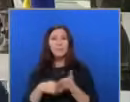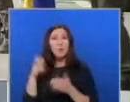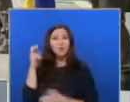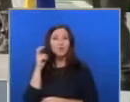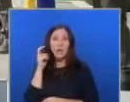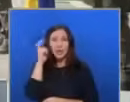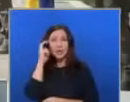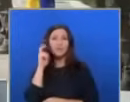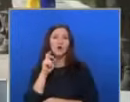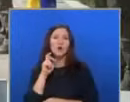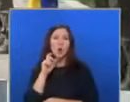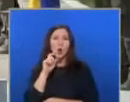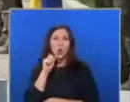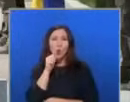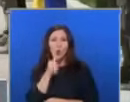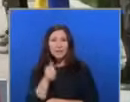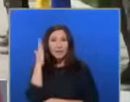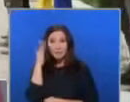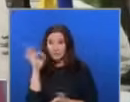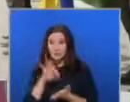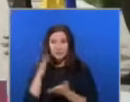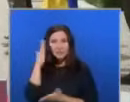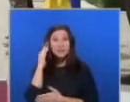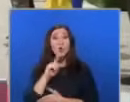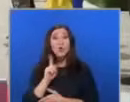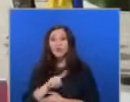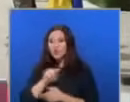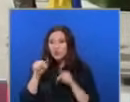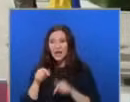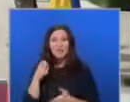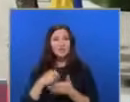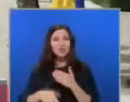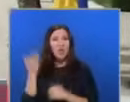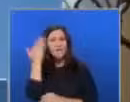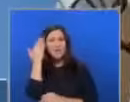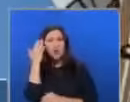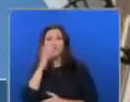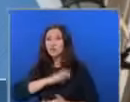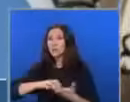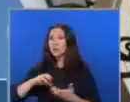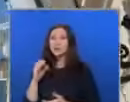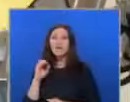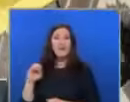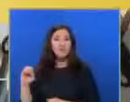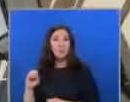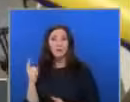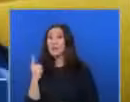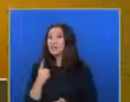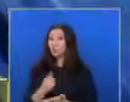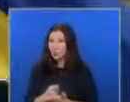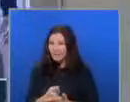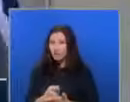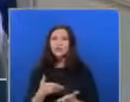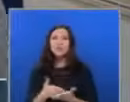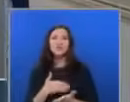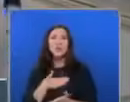Киев. Унгарският премиер пристигна в страна, за която досега твърдеше, че е виновна за кризата в Европа и настояваше,